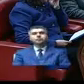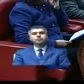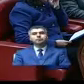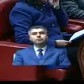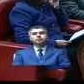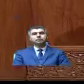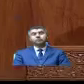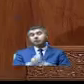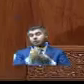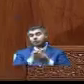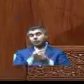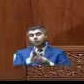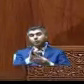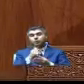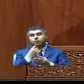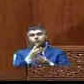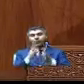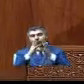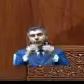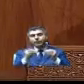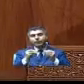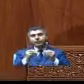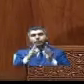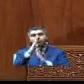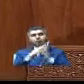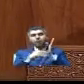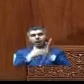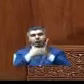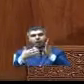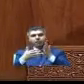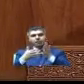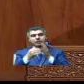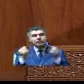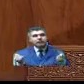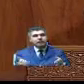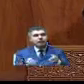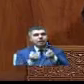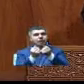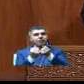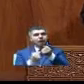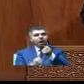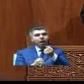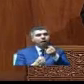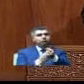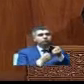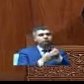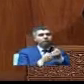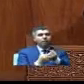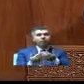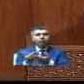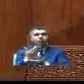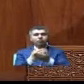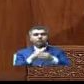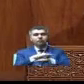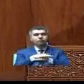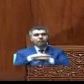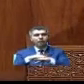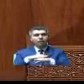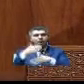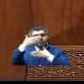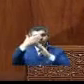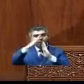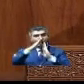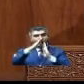رؤية واضحة ومخططات محكمة لتوفير شروط التنمية الشمولية لكل المجالات الجهوية